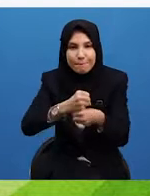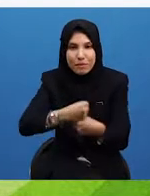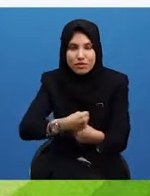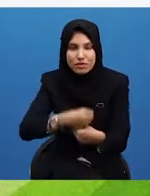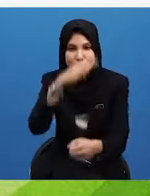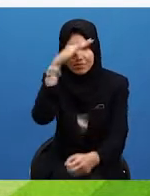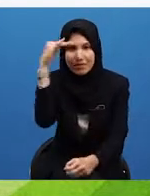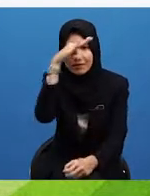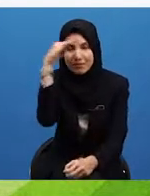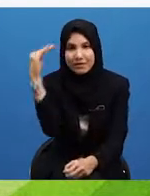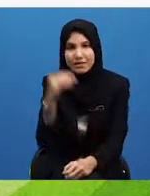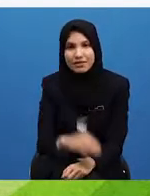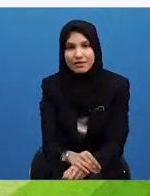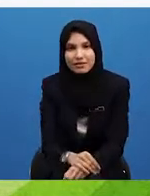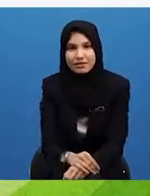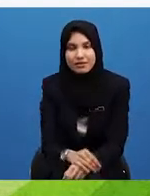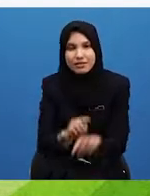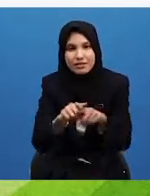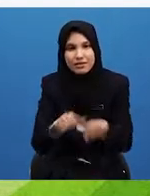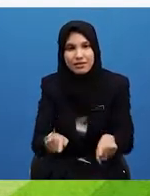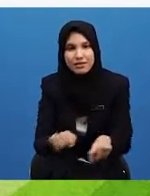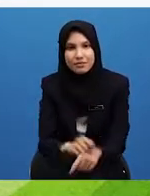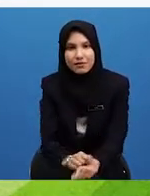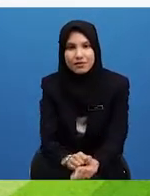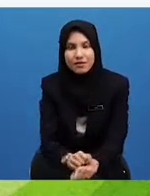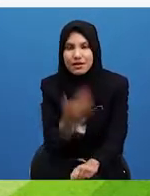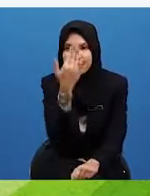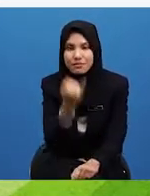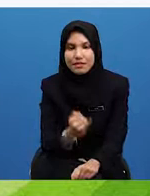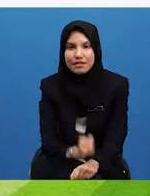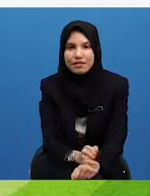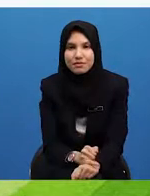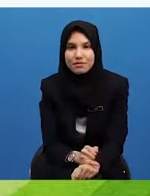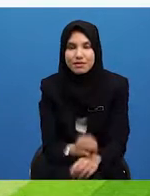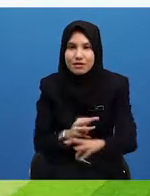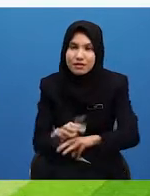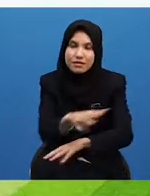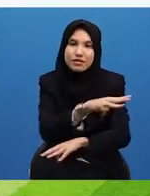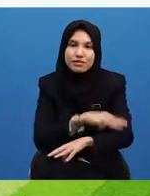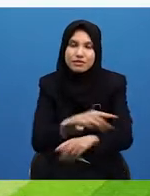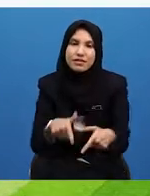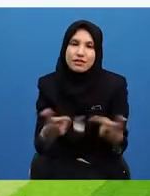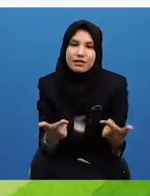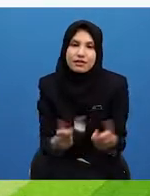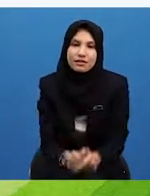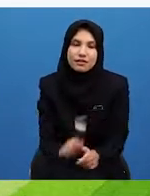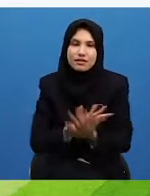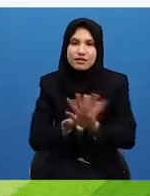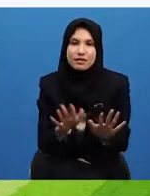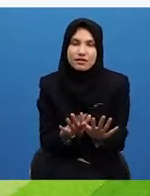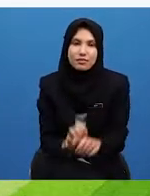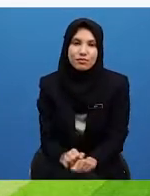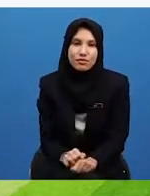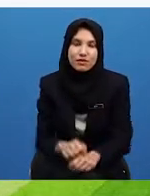boleh bentuk bayang-bayang Hai tetapi Mengapa di kawasan